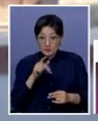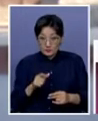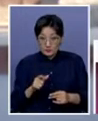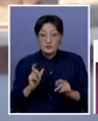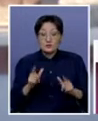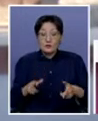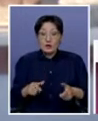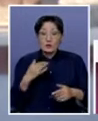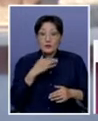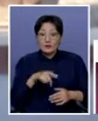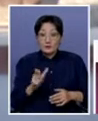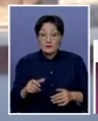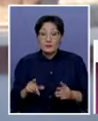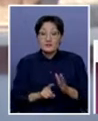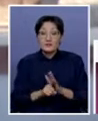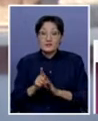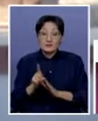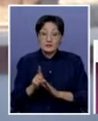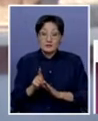жатыр. Көбісі басында кішкене